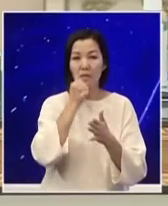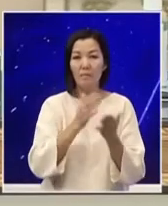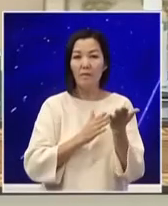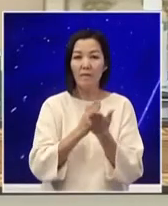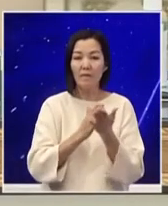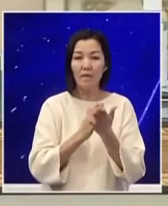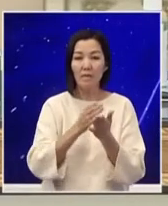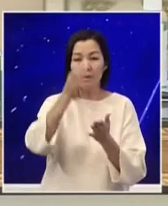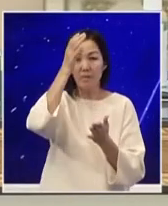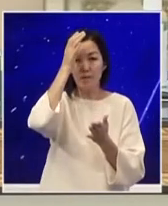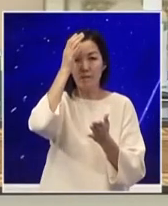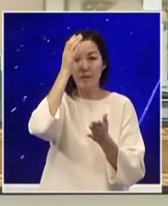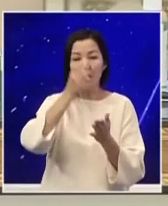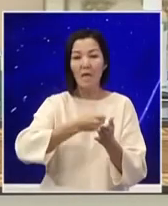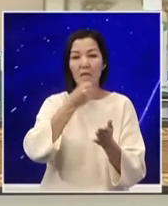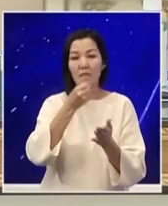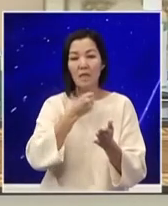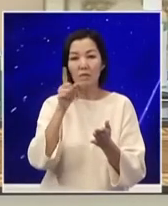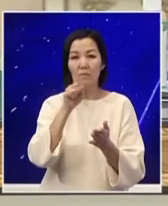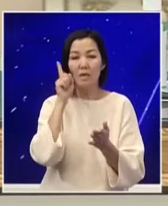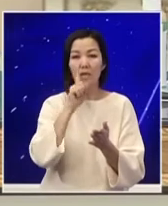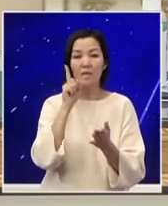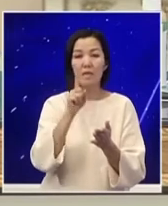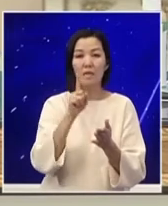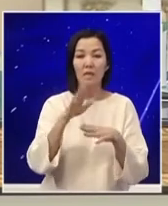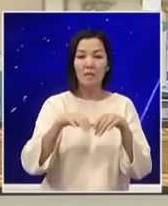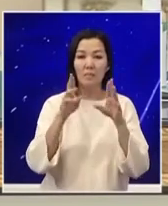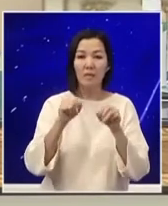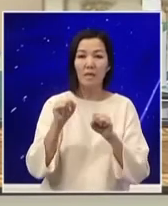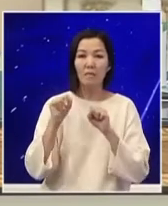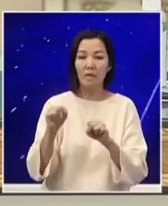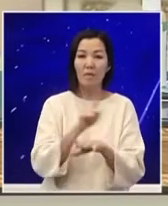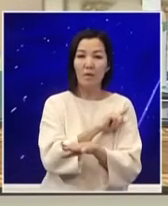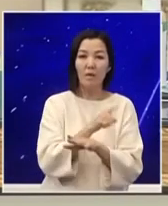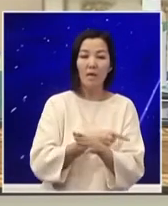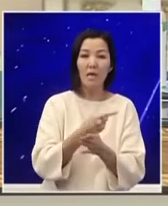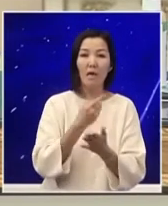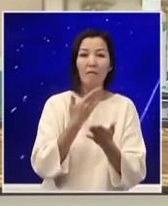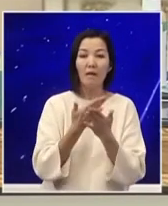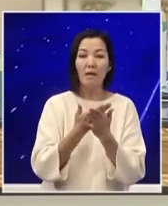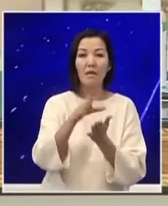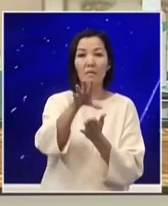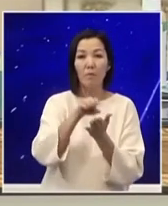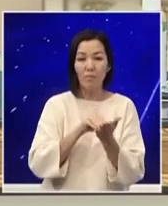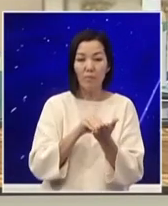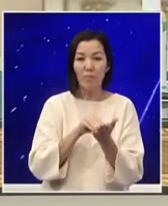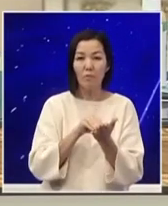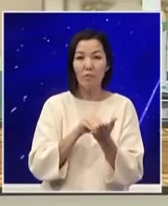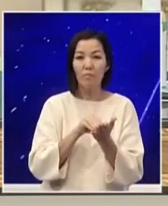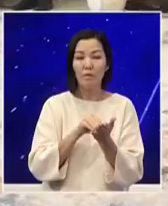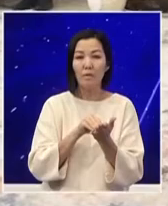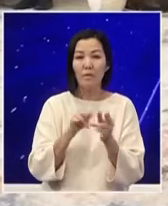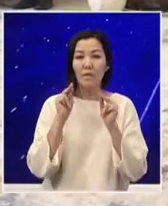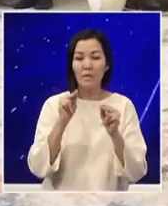ветеранам образования, ставшим для молодых специалистов крепкой опорой и наглядным примером истинного служения